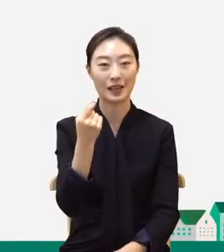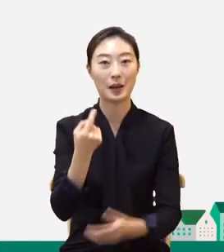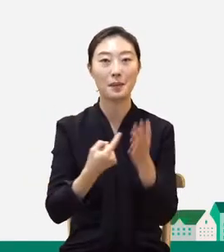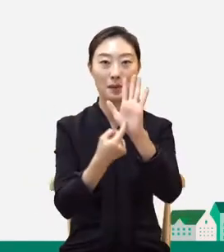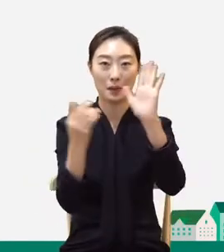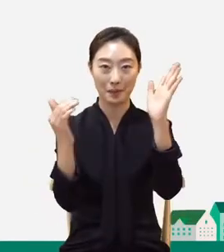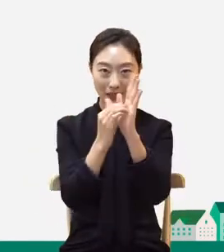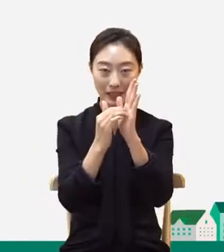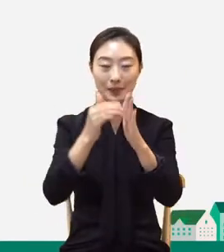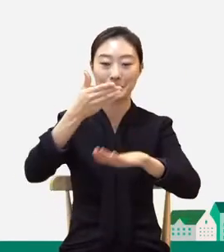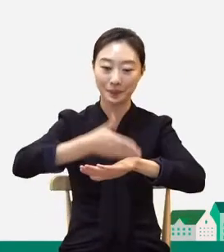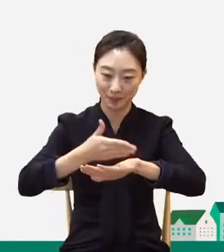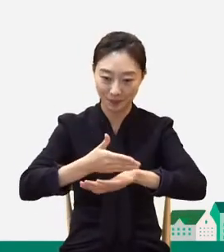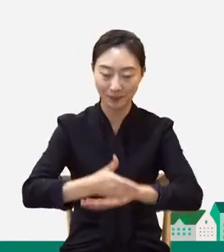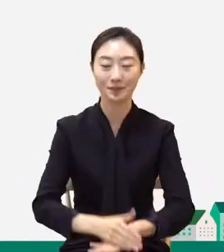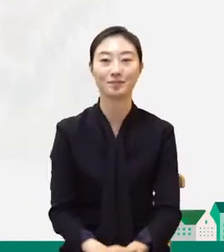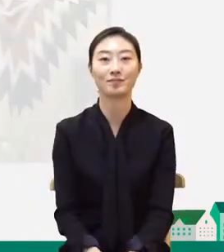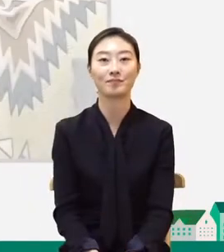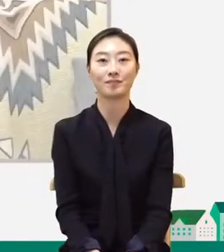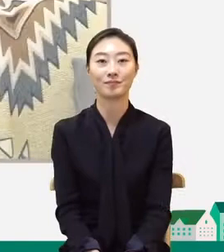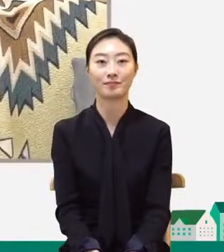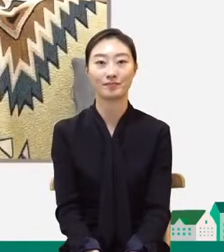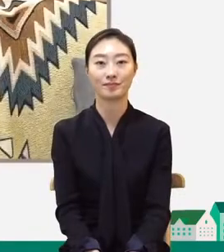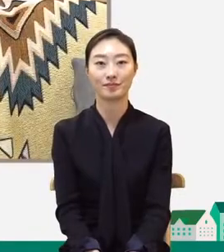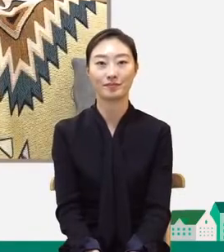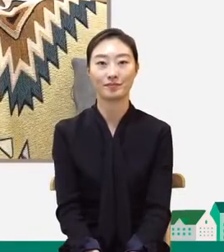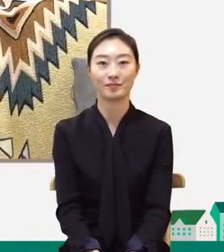발표를 마치겠습니다. 감사합니다.